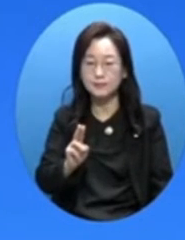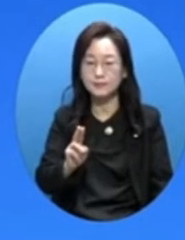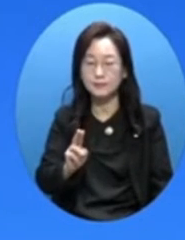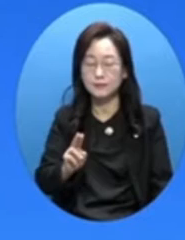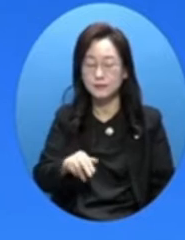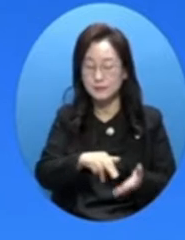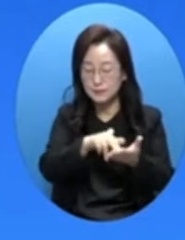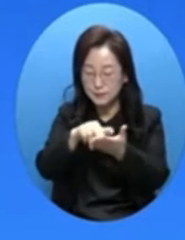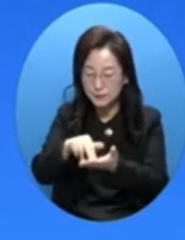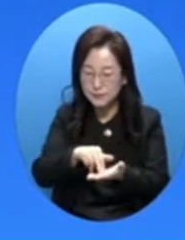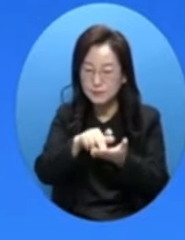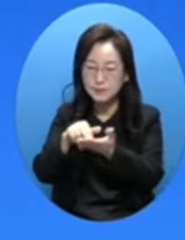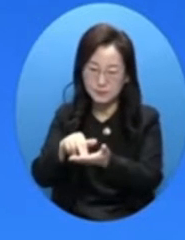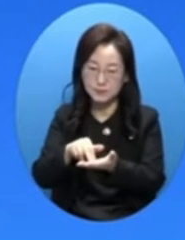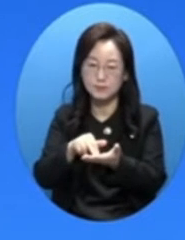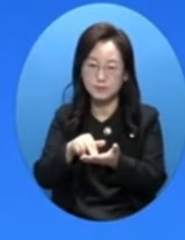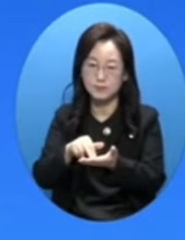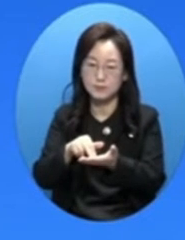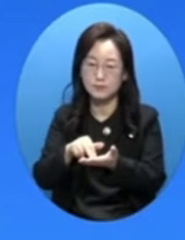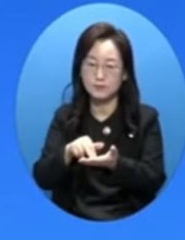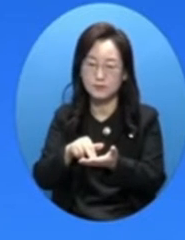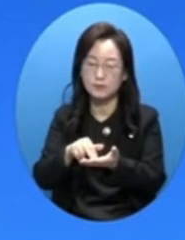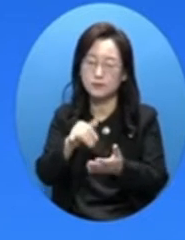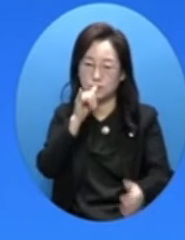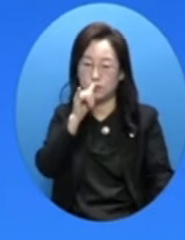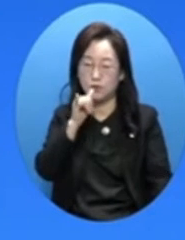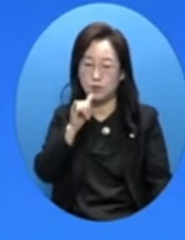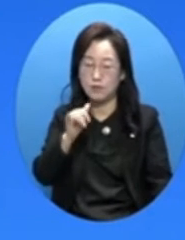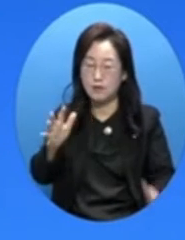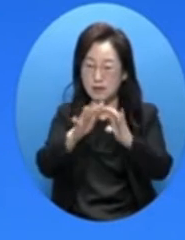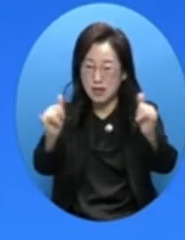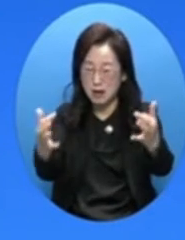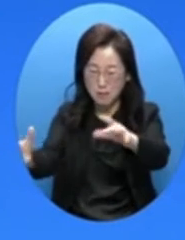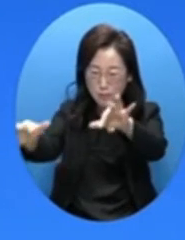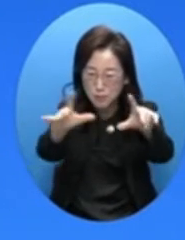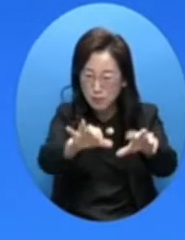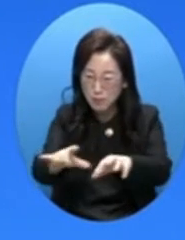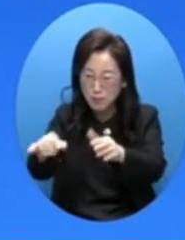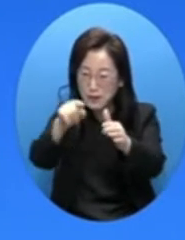고독에 빠지게 되는 것입니다. 군중 속의 고독이라고 말하고